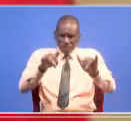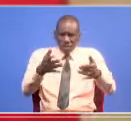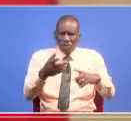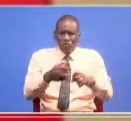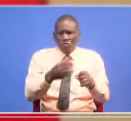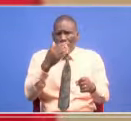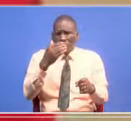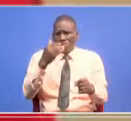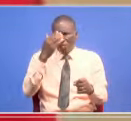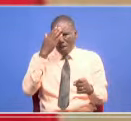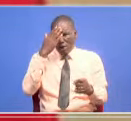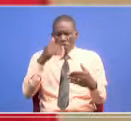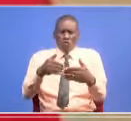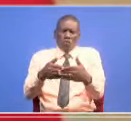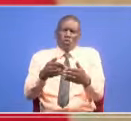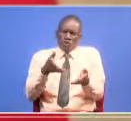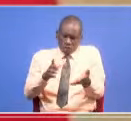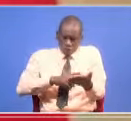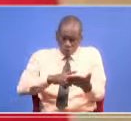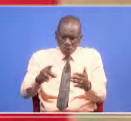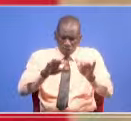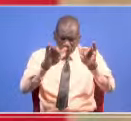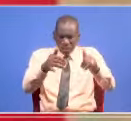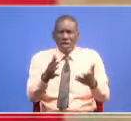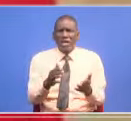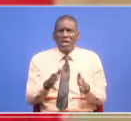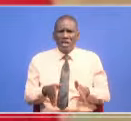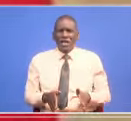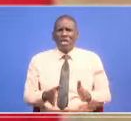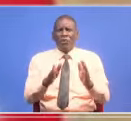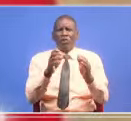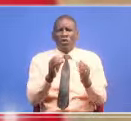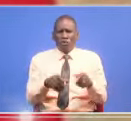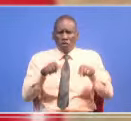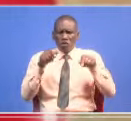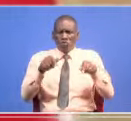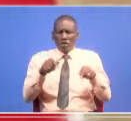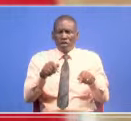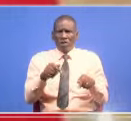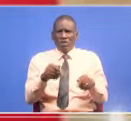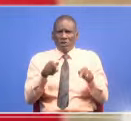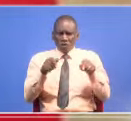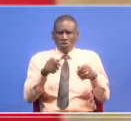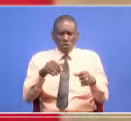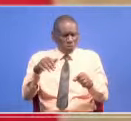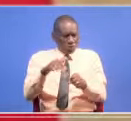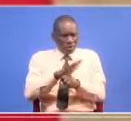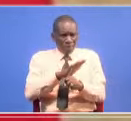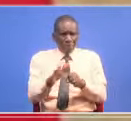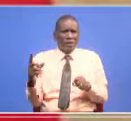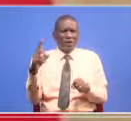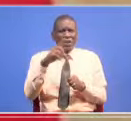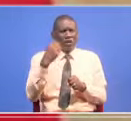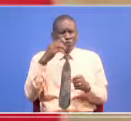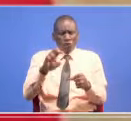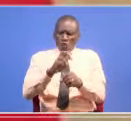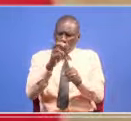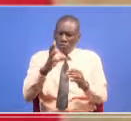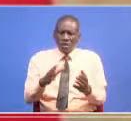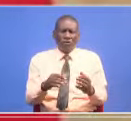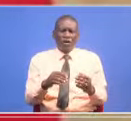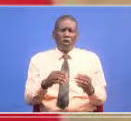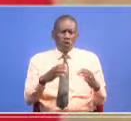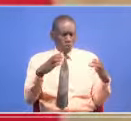or early in the week. In terms of today, it has been a very busy day for the observer